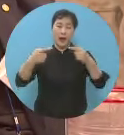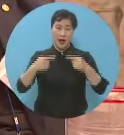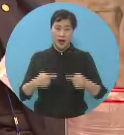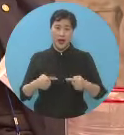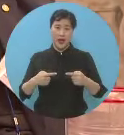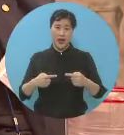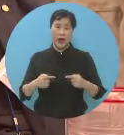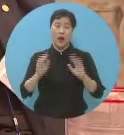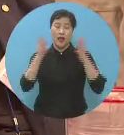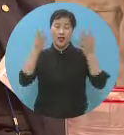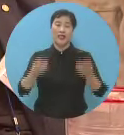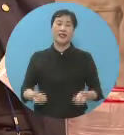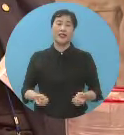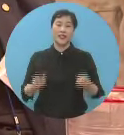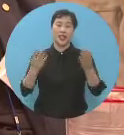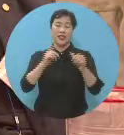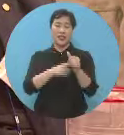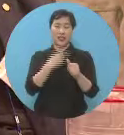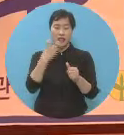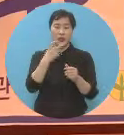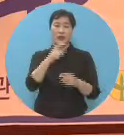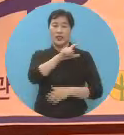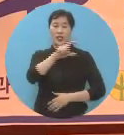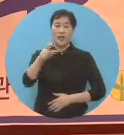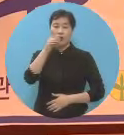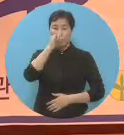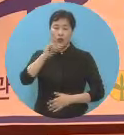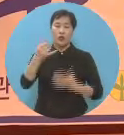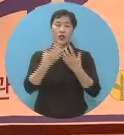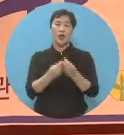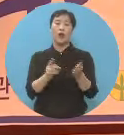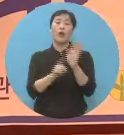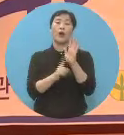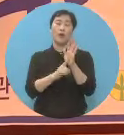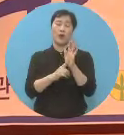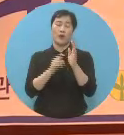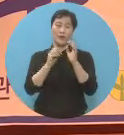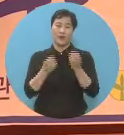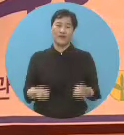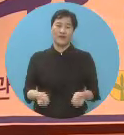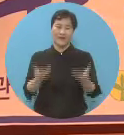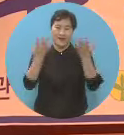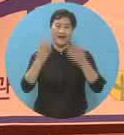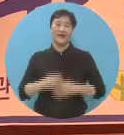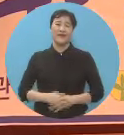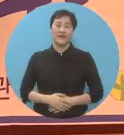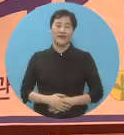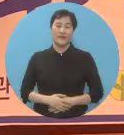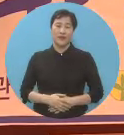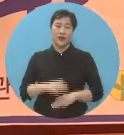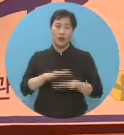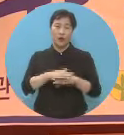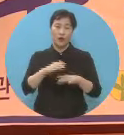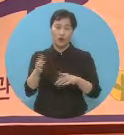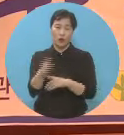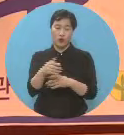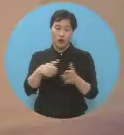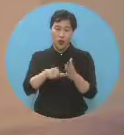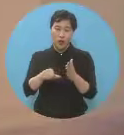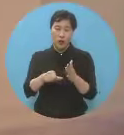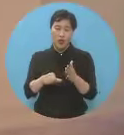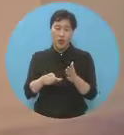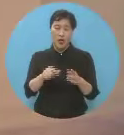참석한 가운데 환영식, 천일염 직거래 우수 사례 발표 등의 행사가 진행됐습니다. 또 농수산물